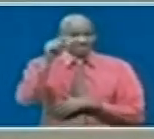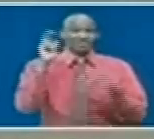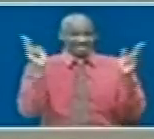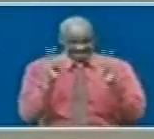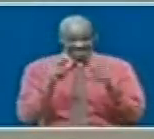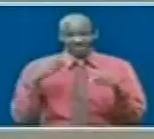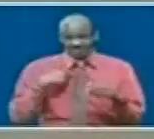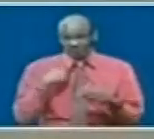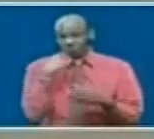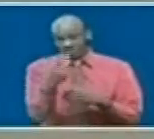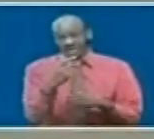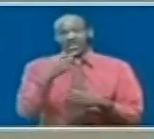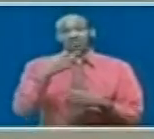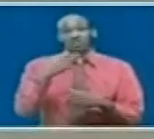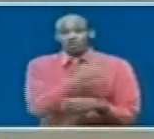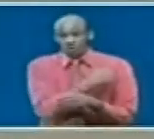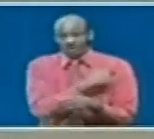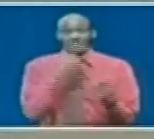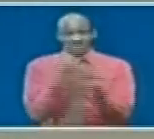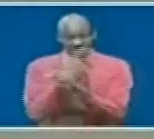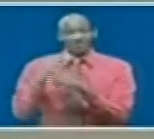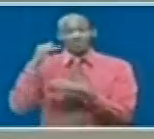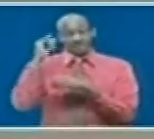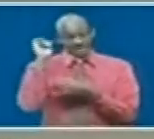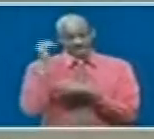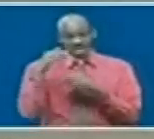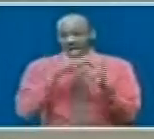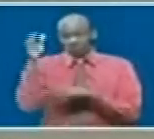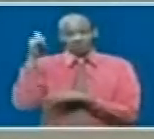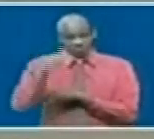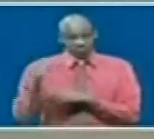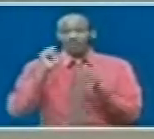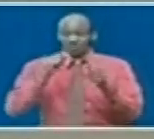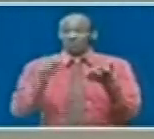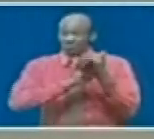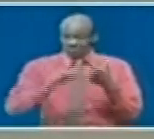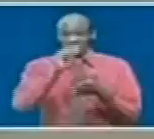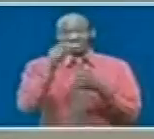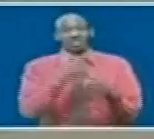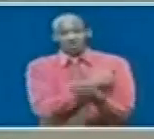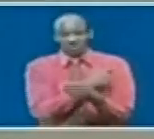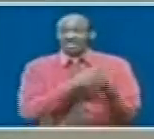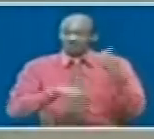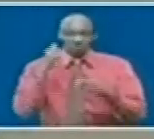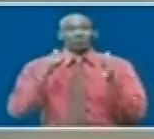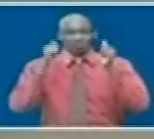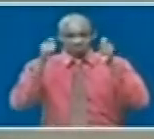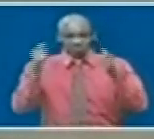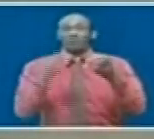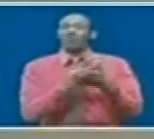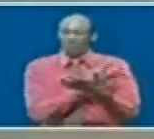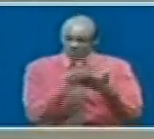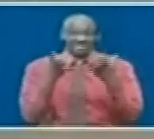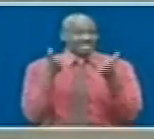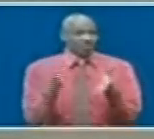kwa agizia madaktari kutoka nje ya taifa la Kenya iwapo itafuta kazi madaktari hao wanaoendelea kugoma kwa wiki nne kufikia hii